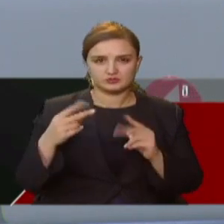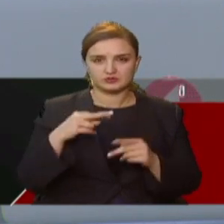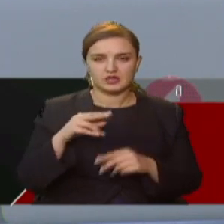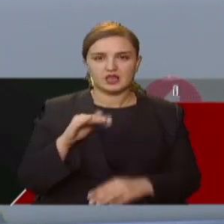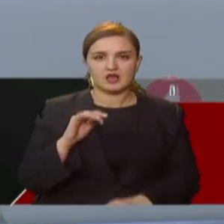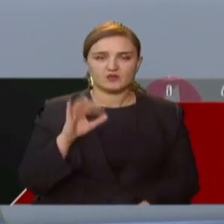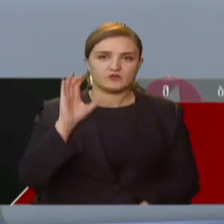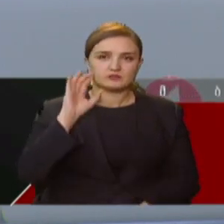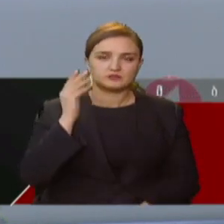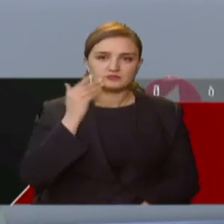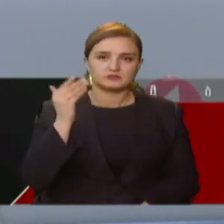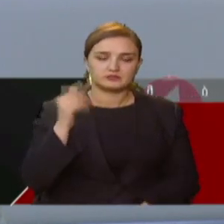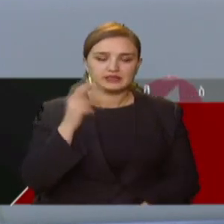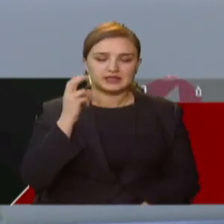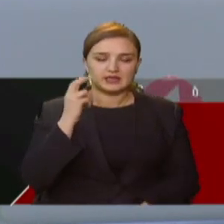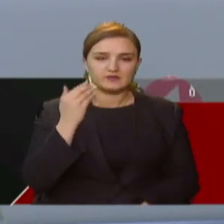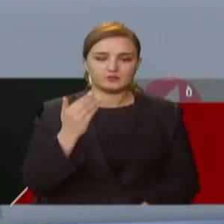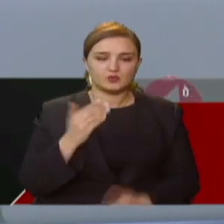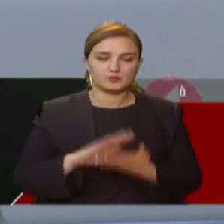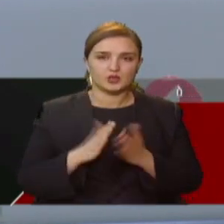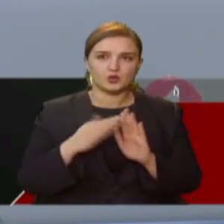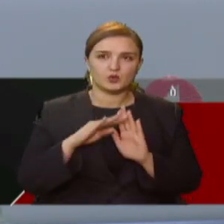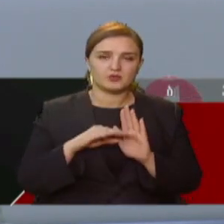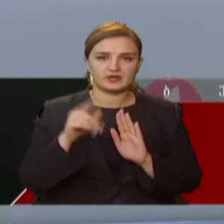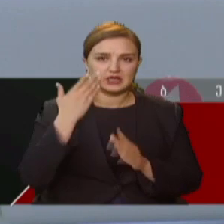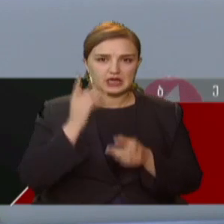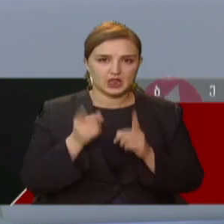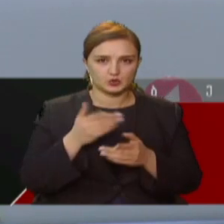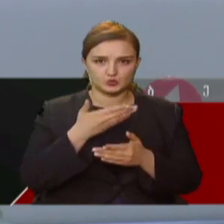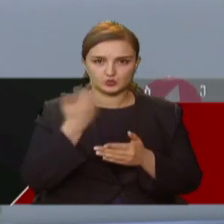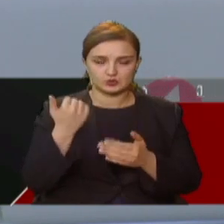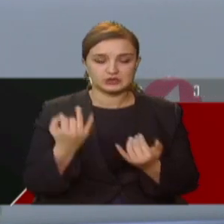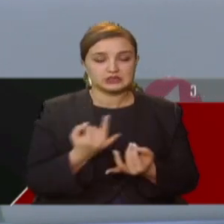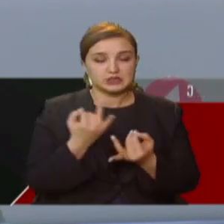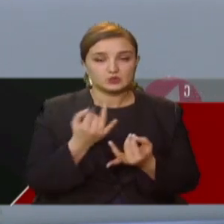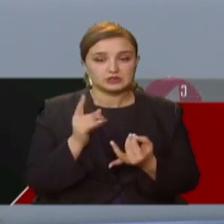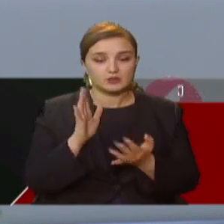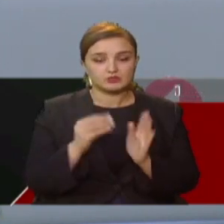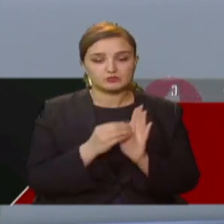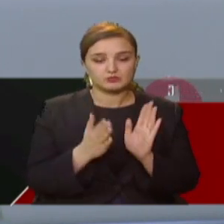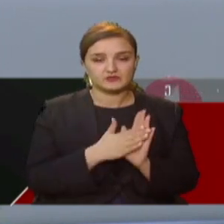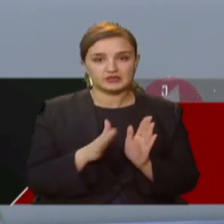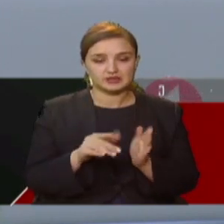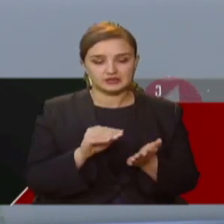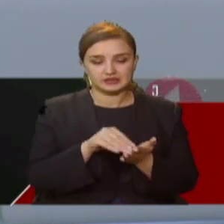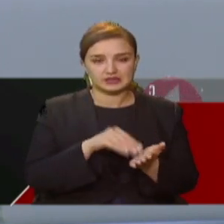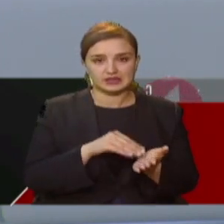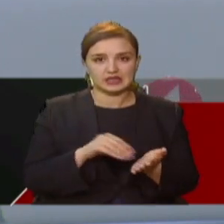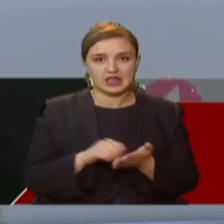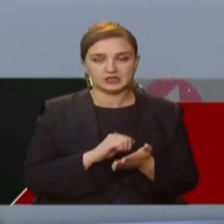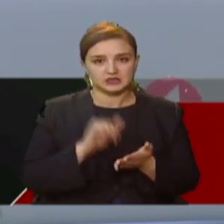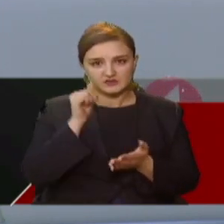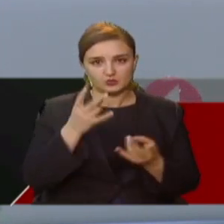ლავროვი ისმენდა, რომელიც კიევის მიერ დასახელებულ პირობებს არარეალისტურს უწოდებს. Ახლა საინტერესოა რა ჩაიწერება დეკლარაციაში, რომელიც ხვალ უნდა